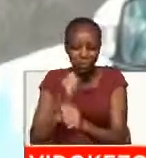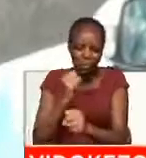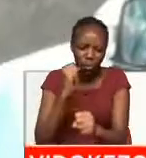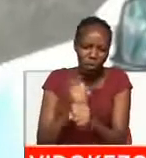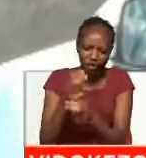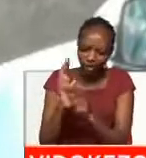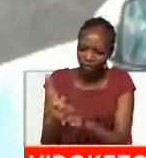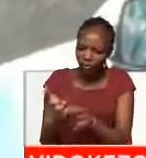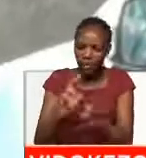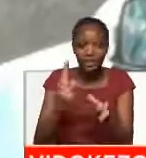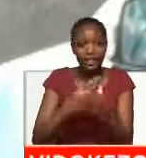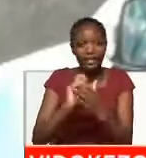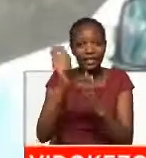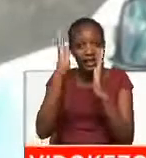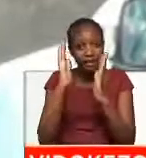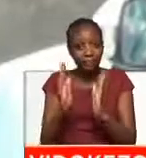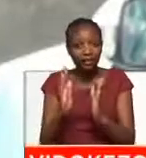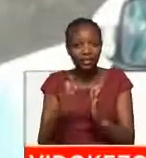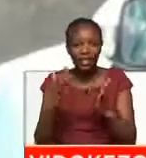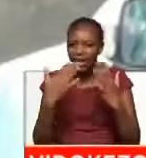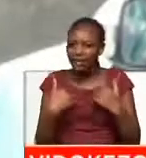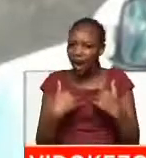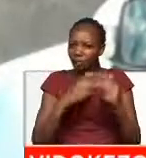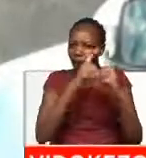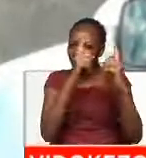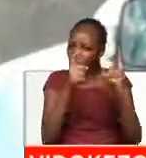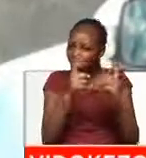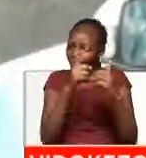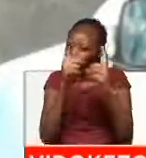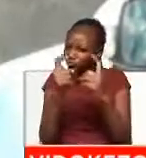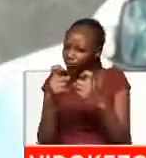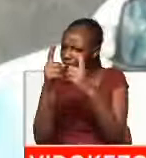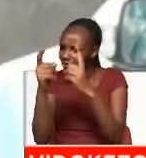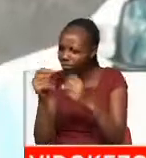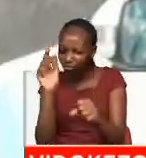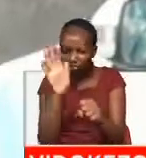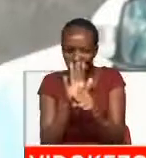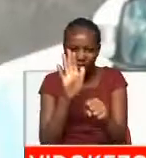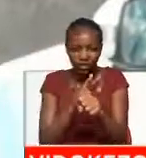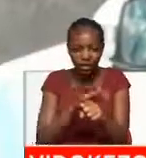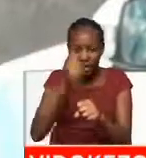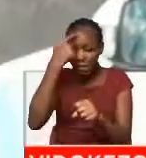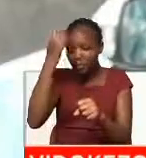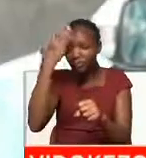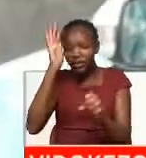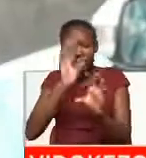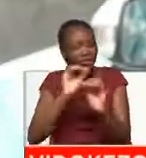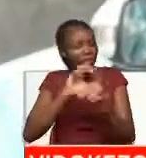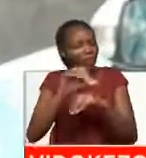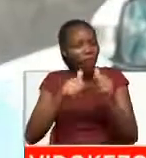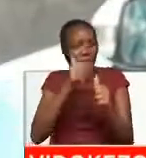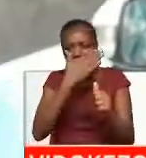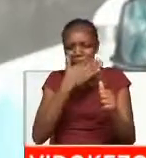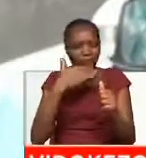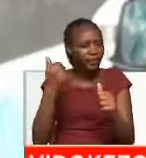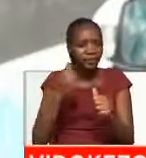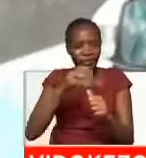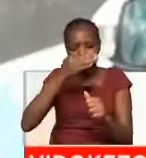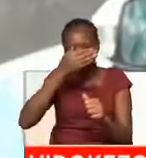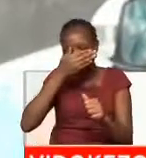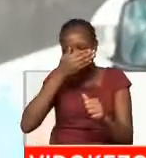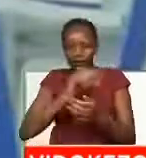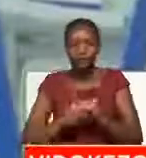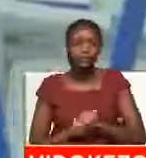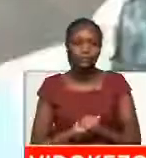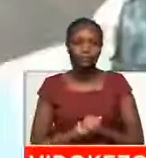siku, Wakenya wanasalia katika mtihani mkubwa wa kubaini ni barakoa ipi ambayo ni salama ya kuwakinga na kuwalinda dhidi ya janga